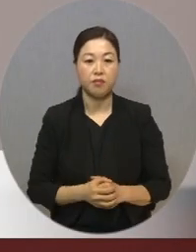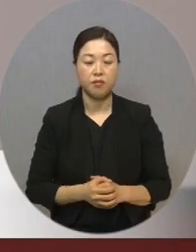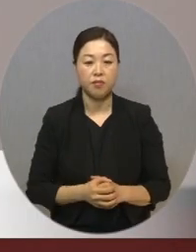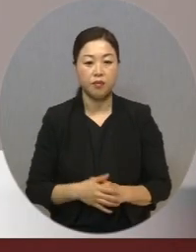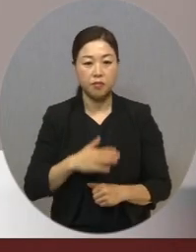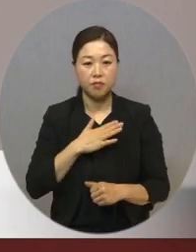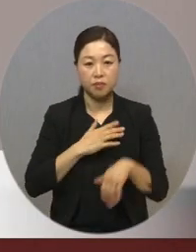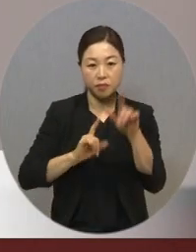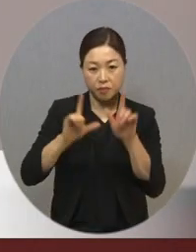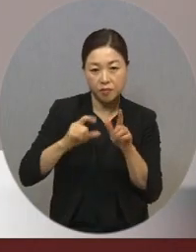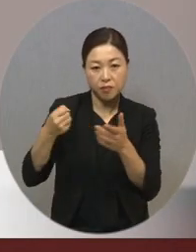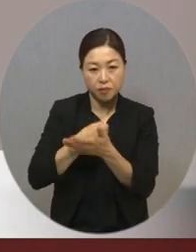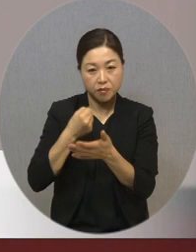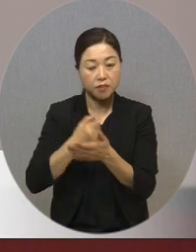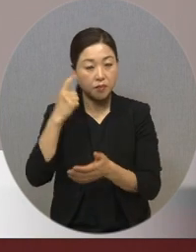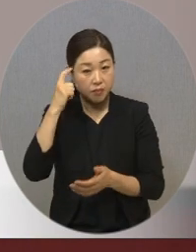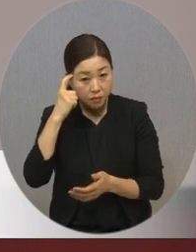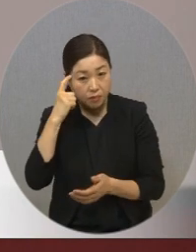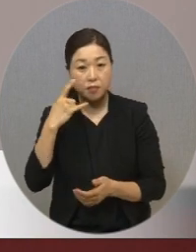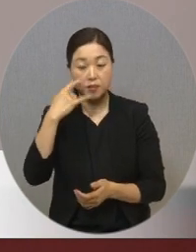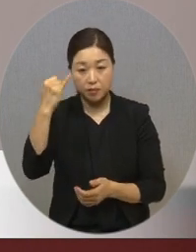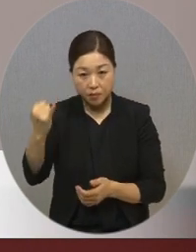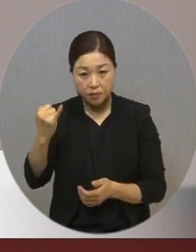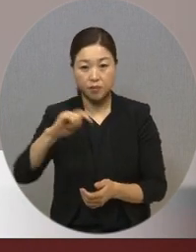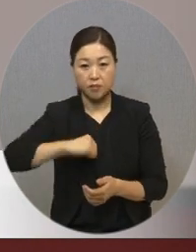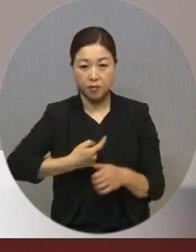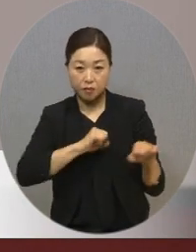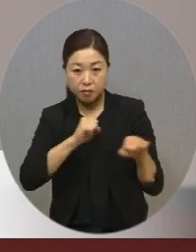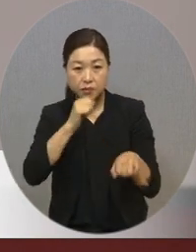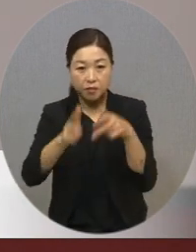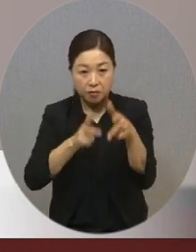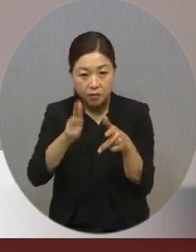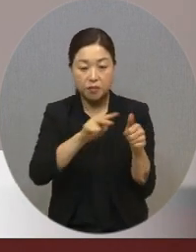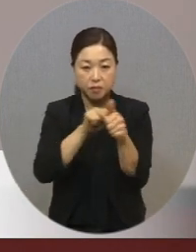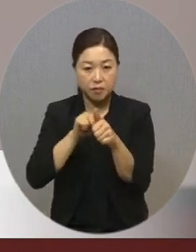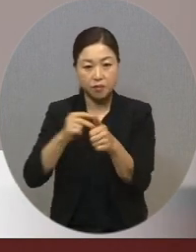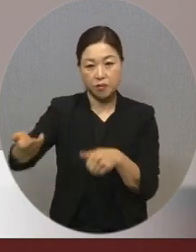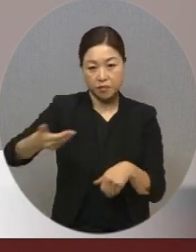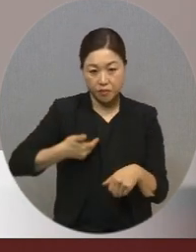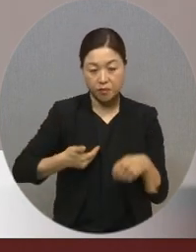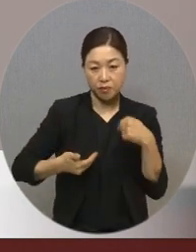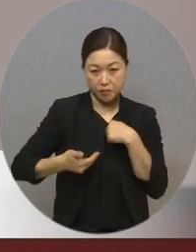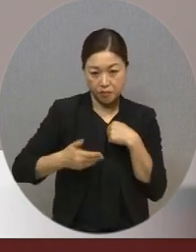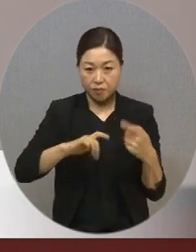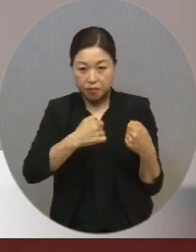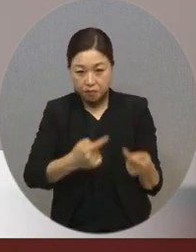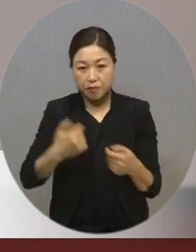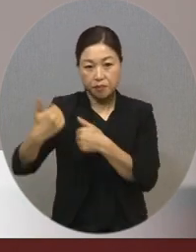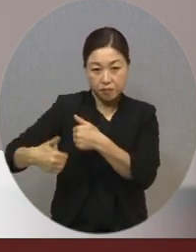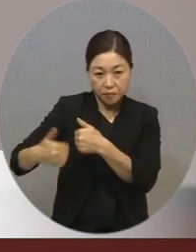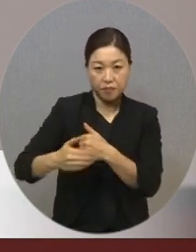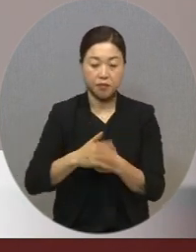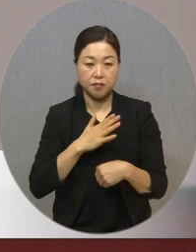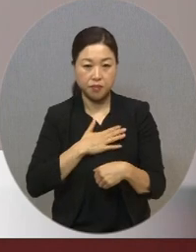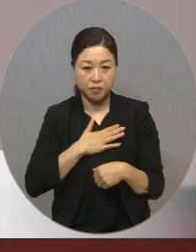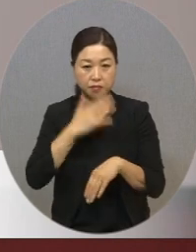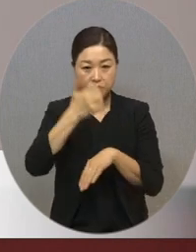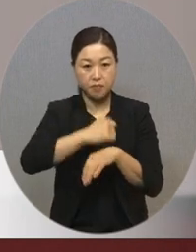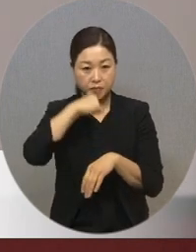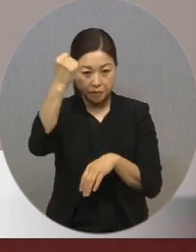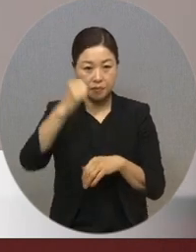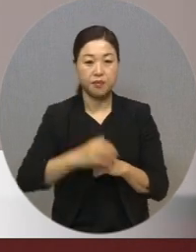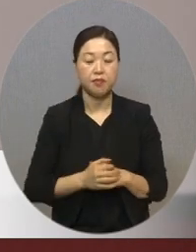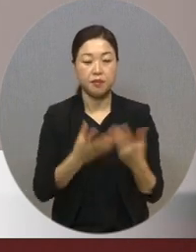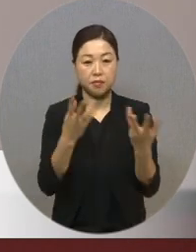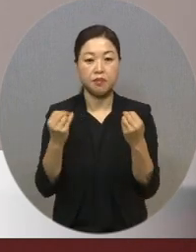긴 어머니께서 자월 사업에 대해서 정보를 가져다 주셨고 저에게 참여를 하셨기 때문에 저는이 자리에 있을 수 있게 되었습니다